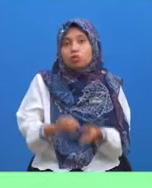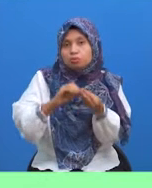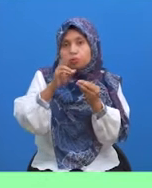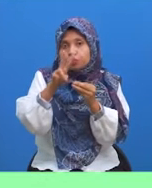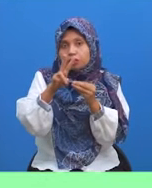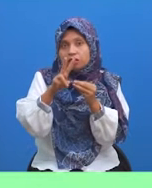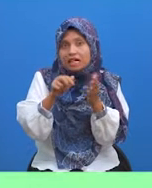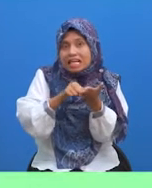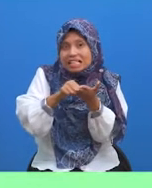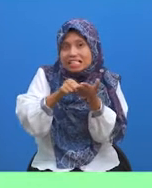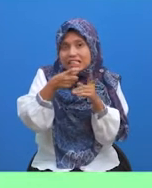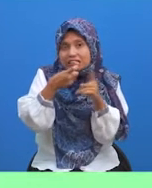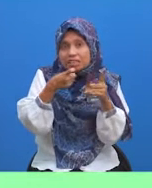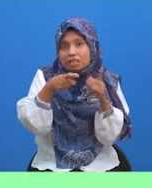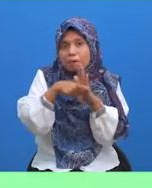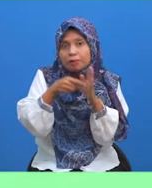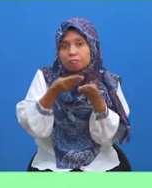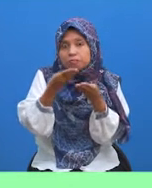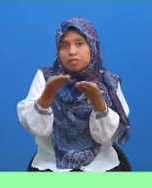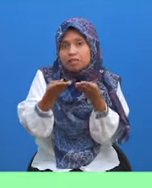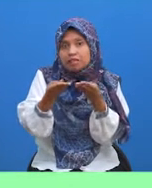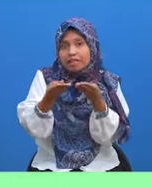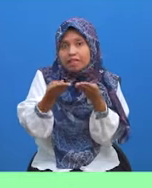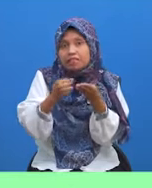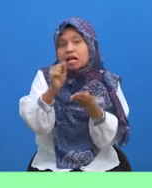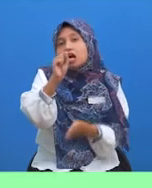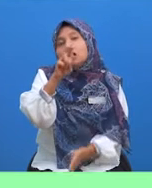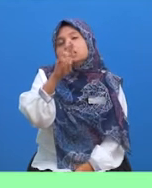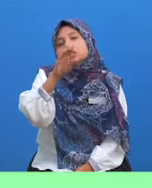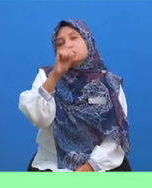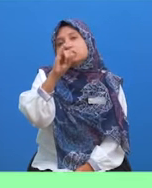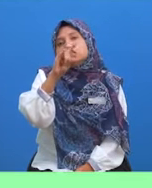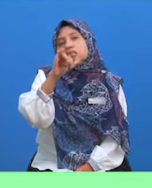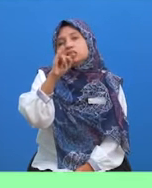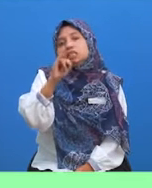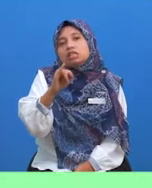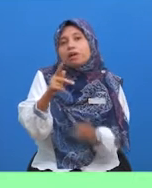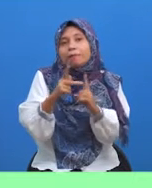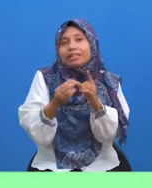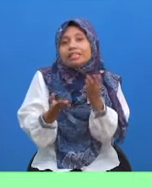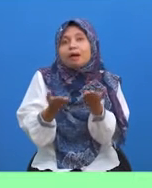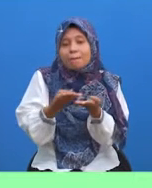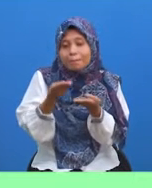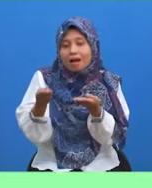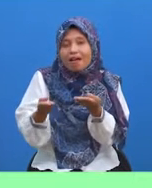pemberian subsidi ke atas barang Anjay yaitu penambahan penawaran